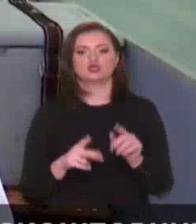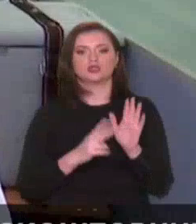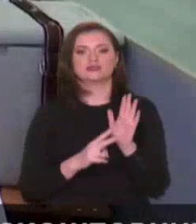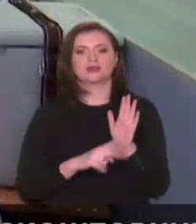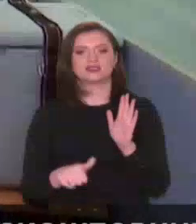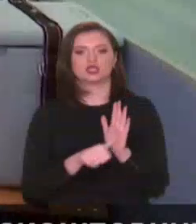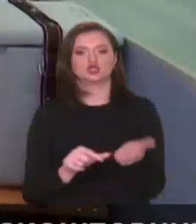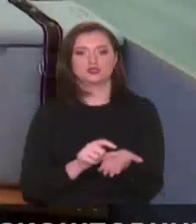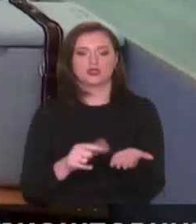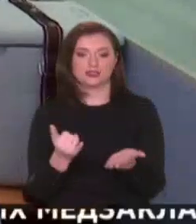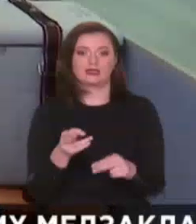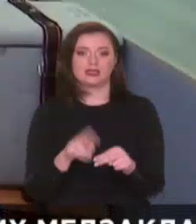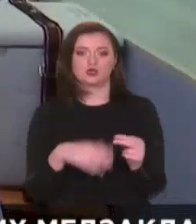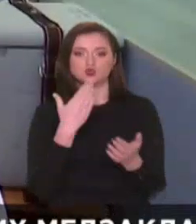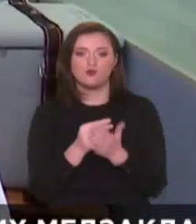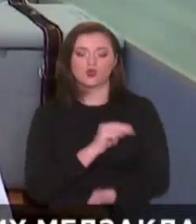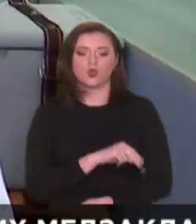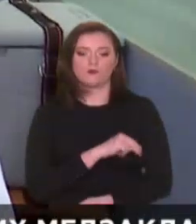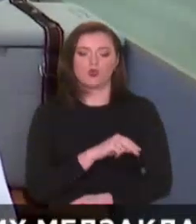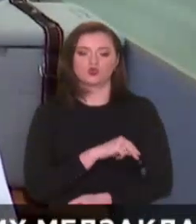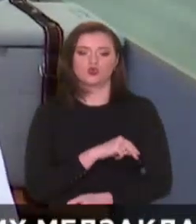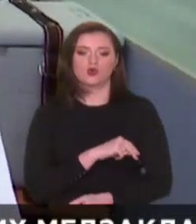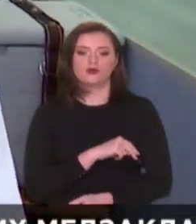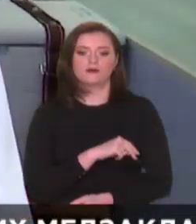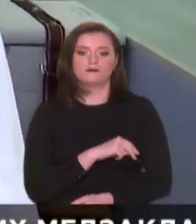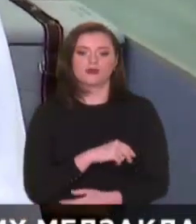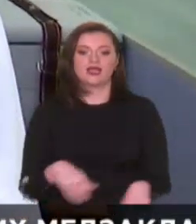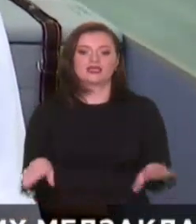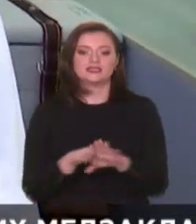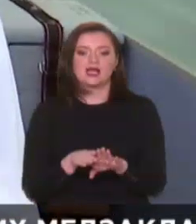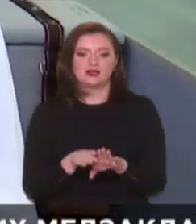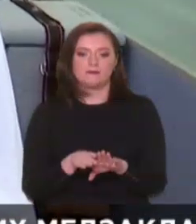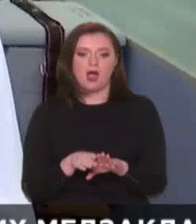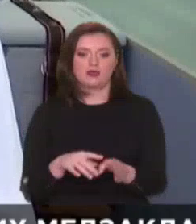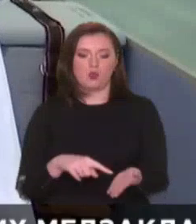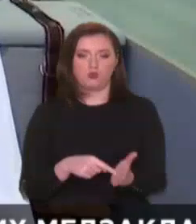доз. От зараз закінчуємо свою роботу, закриваємо флакон.